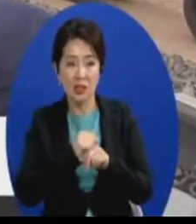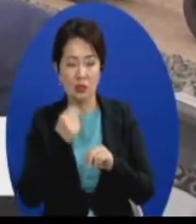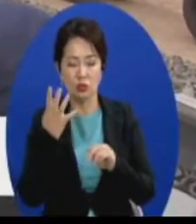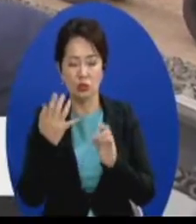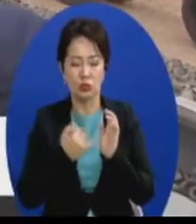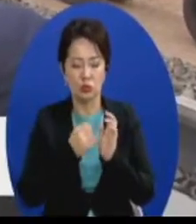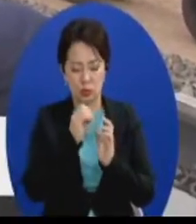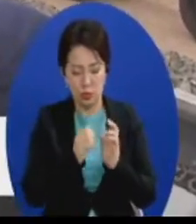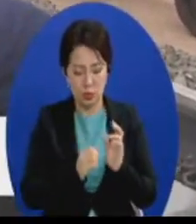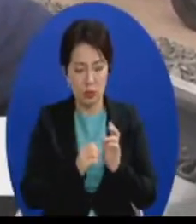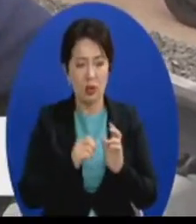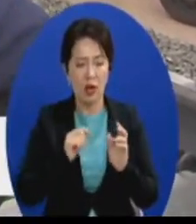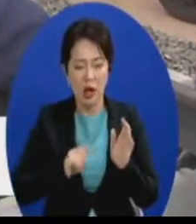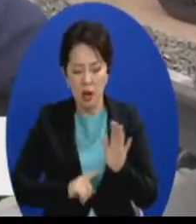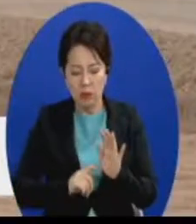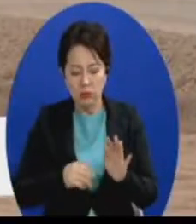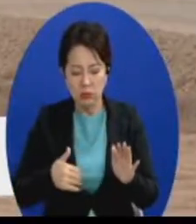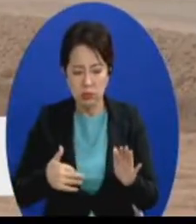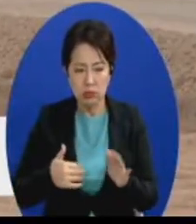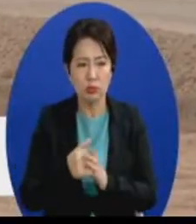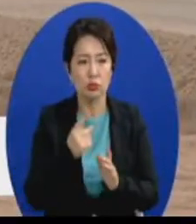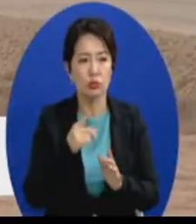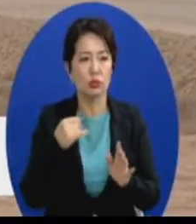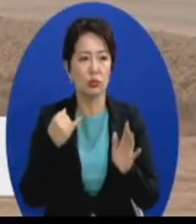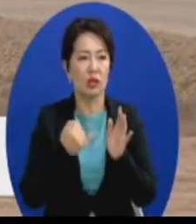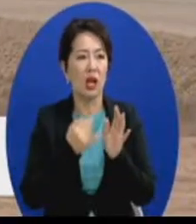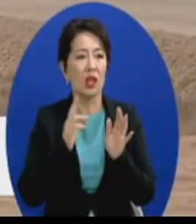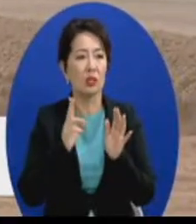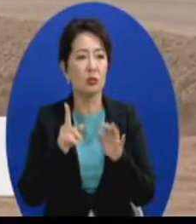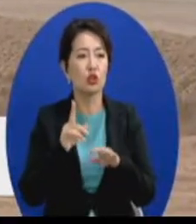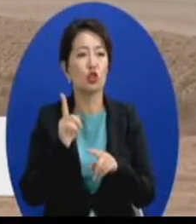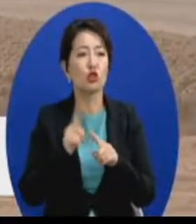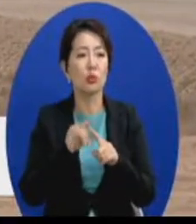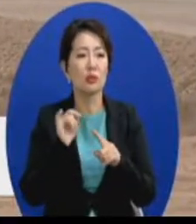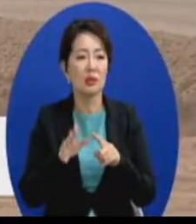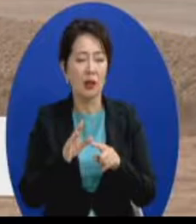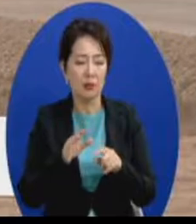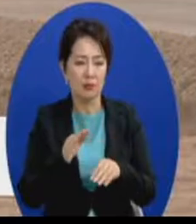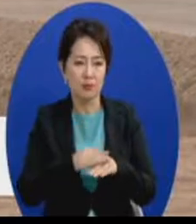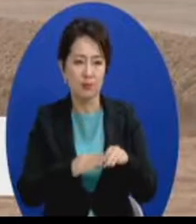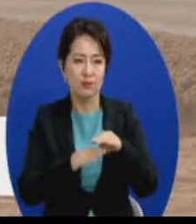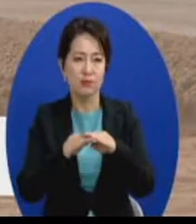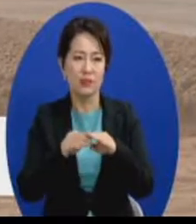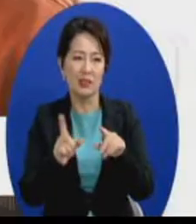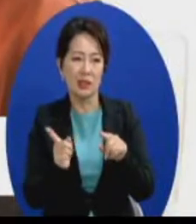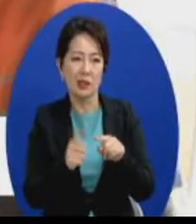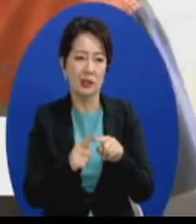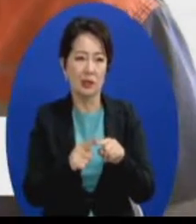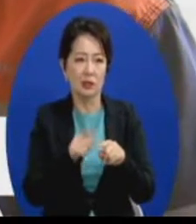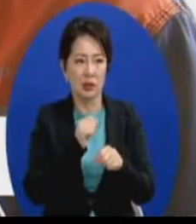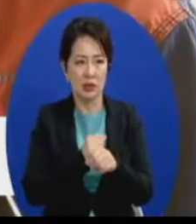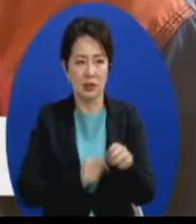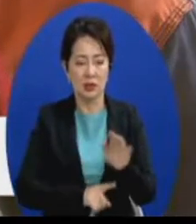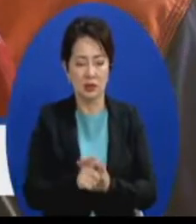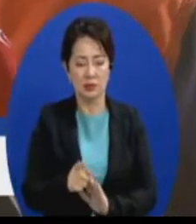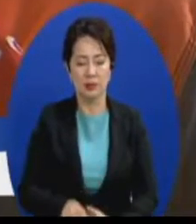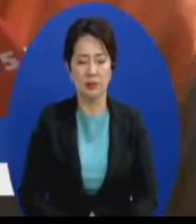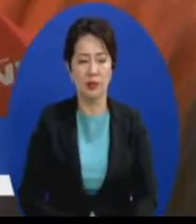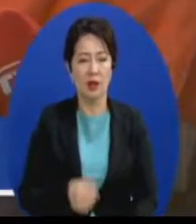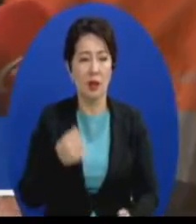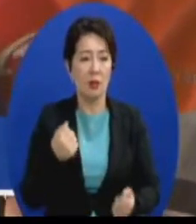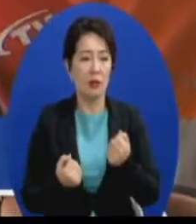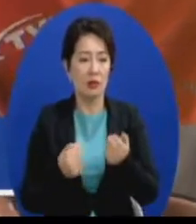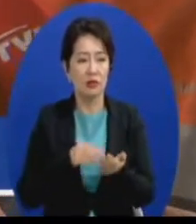юм а. Мөн эхний 106 км төмөр замын угсралтын ажил дуусч дагтаршуулах ажил эхэлжээ. Манай машин аялах зарчим